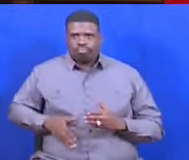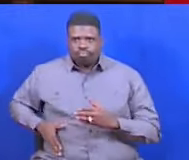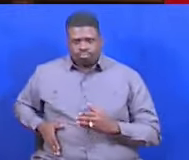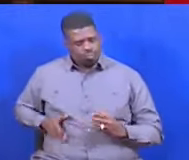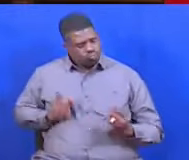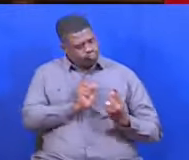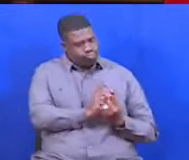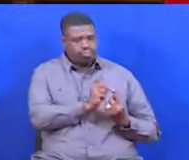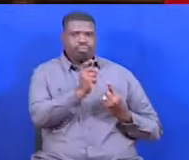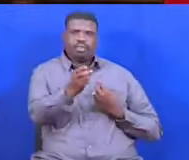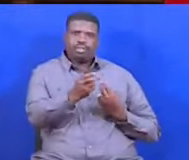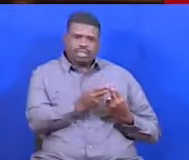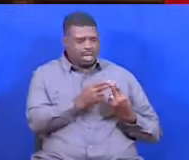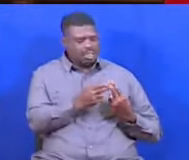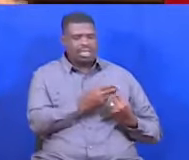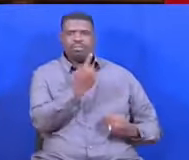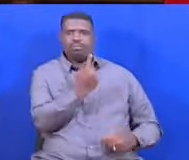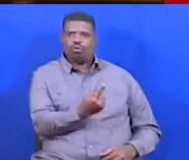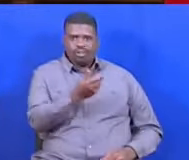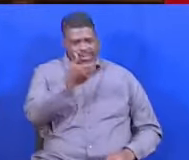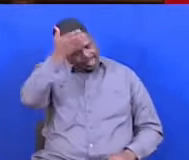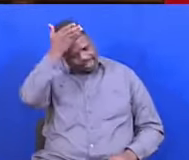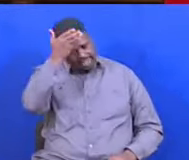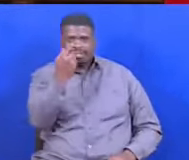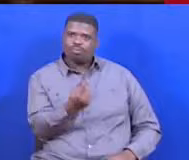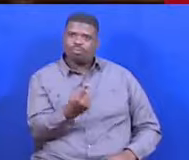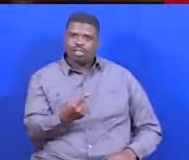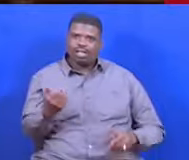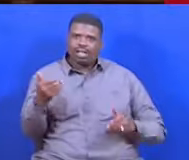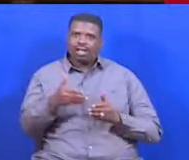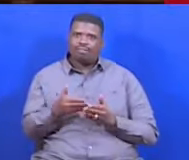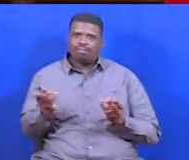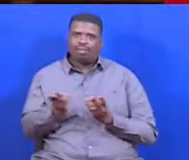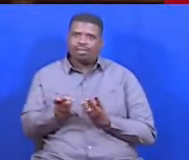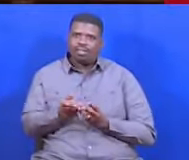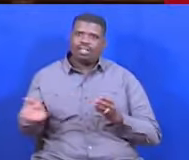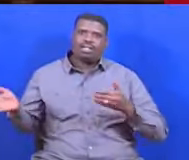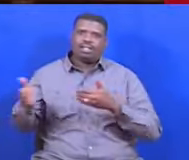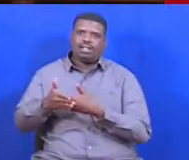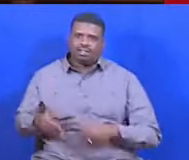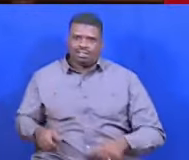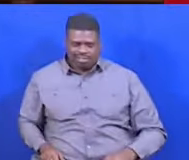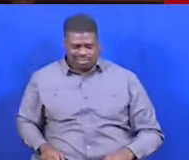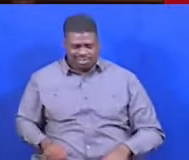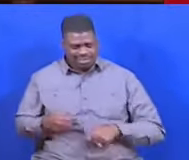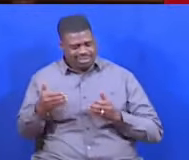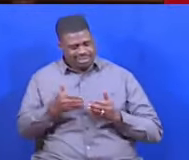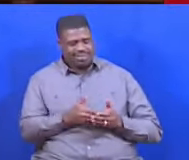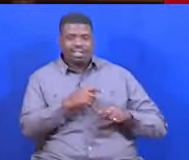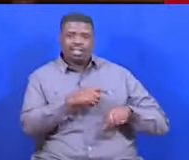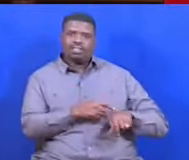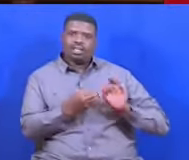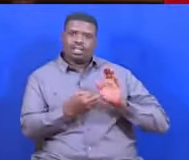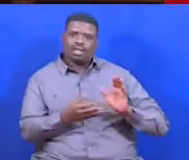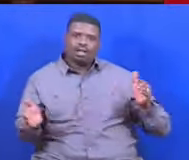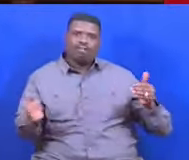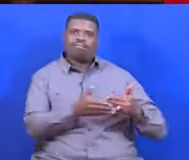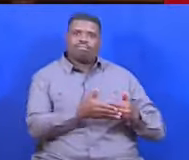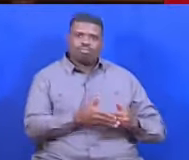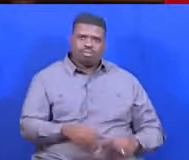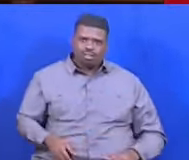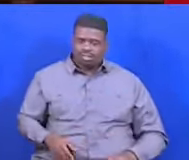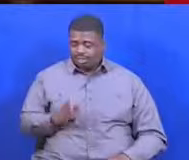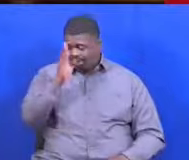mmoja, na anafunga kama duka la kwake. Akifika saa 8 anaweza kafunga kaondoka. Akifika jioni